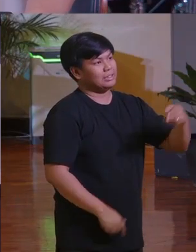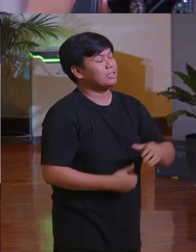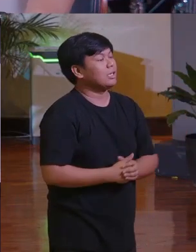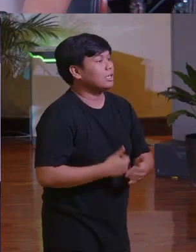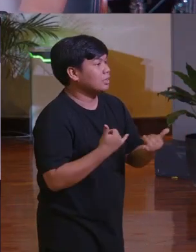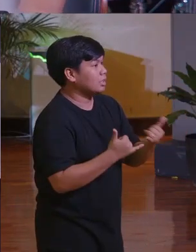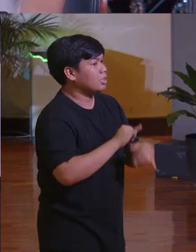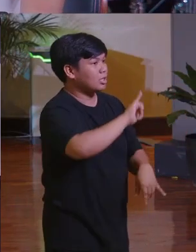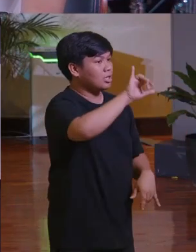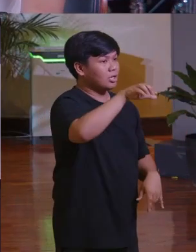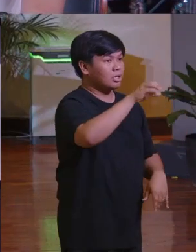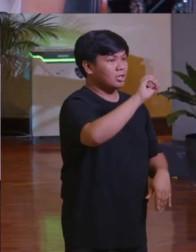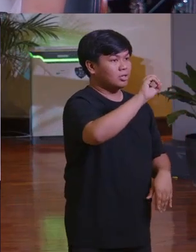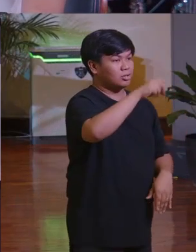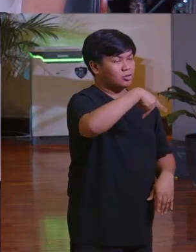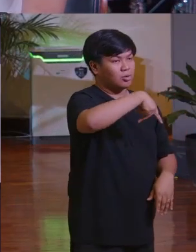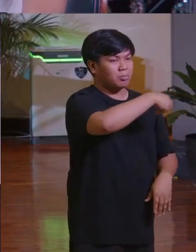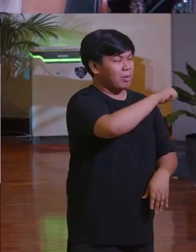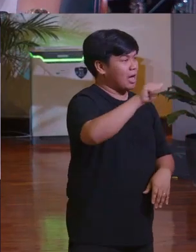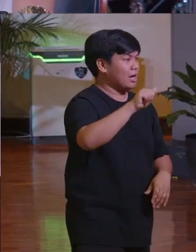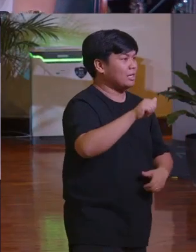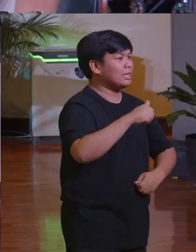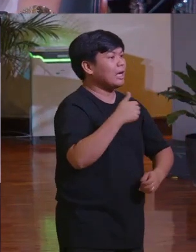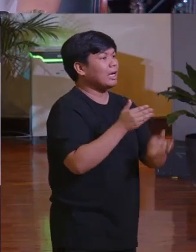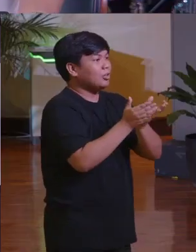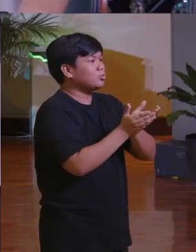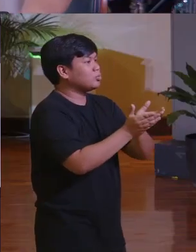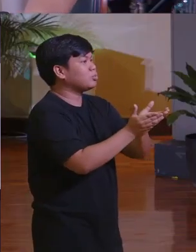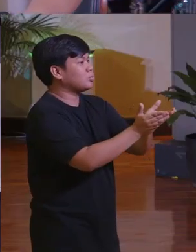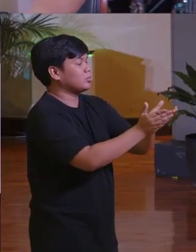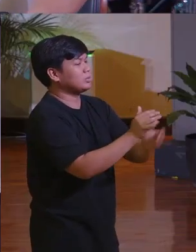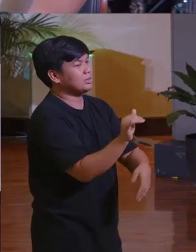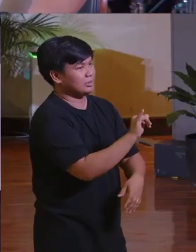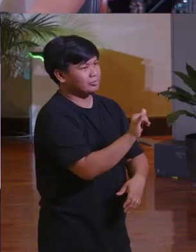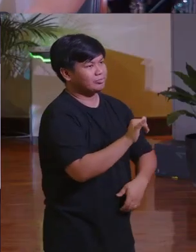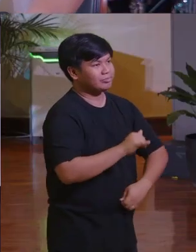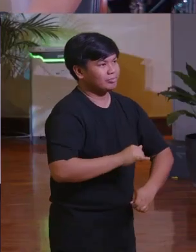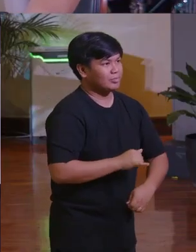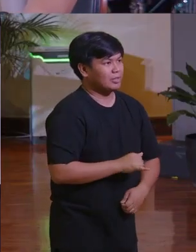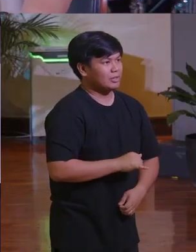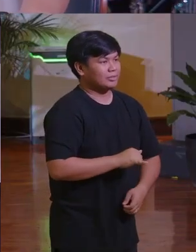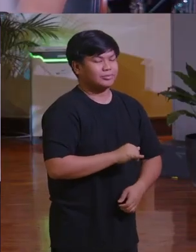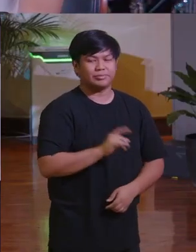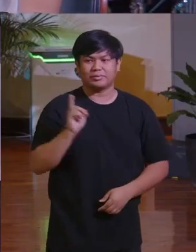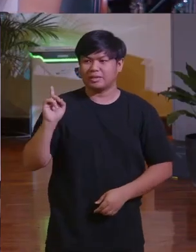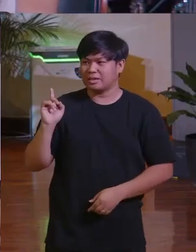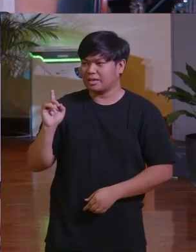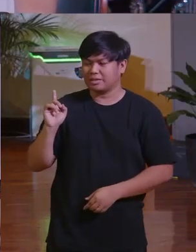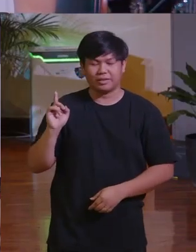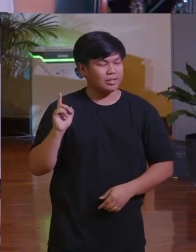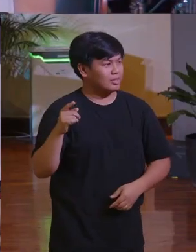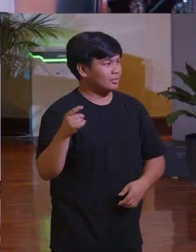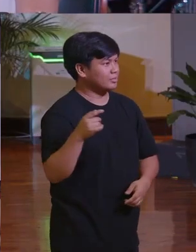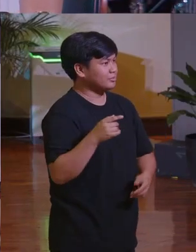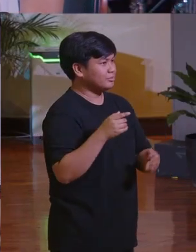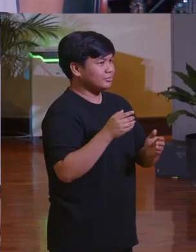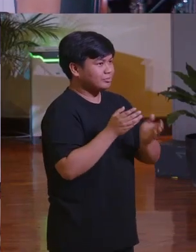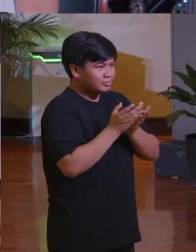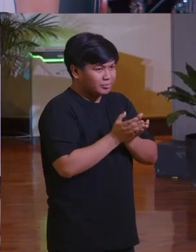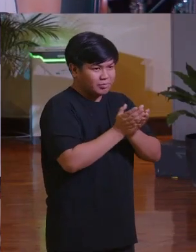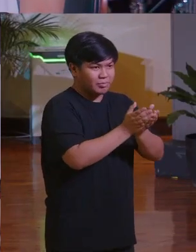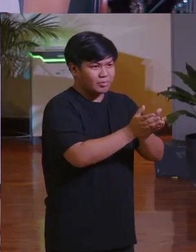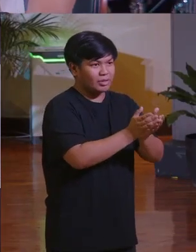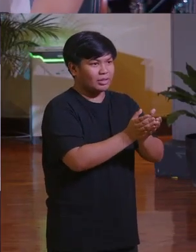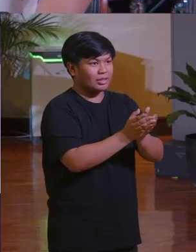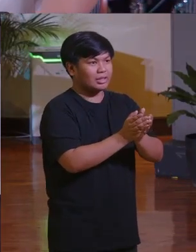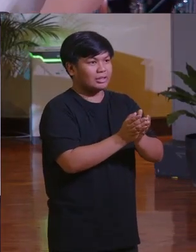tawag sa Joppa ay Jaffa. Nandiyan po ang international port ng Tel Aviv. At ang